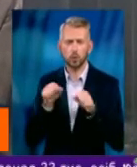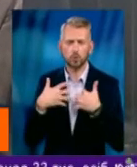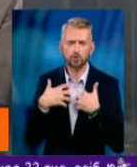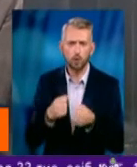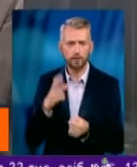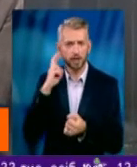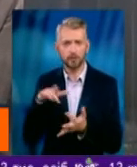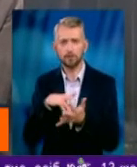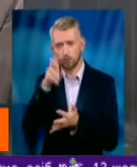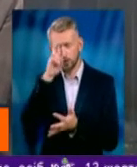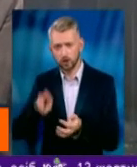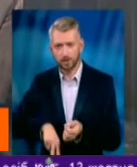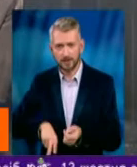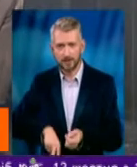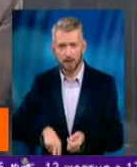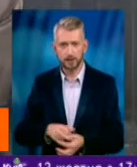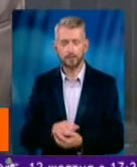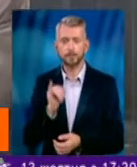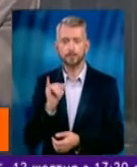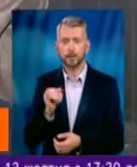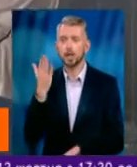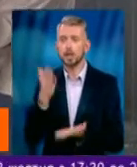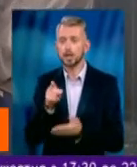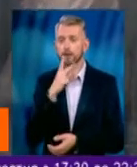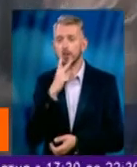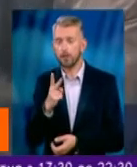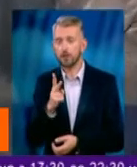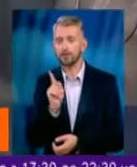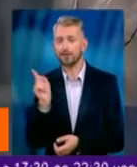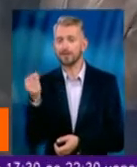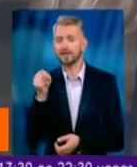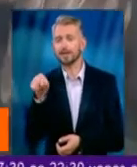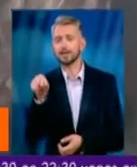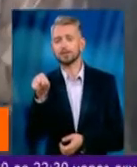Київської міської державної адміністрації, і якщо ви бачите, от за цими